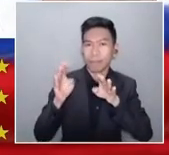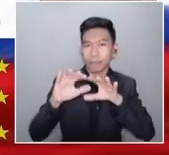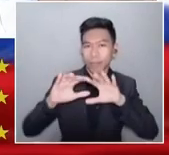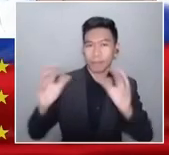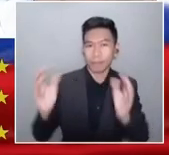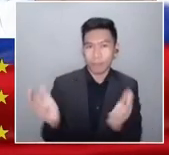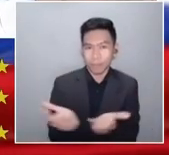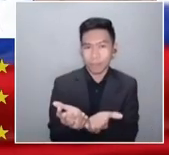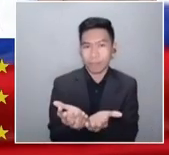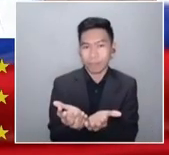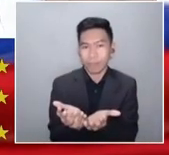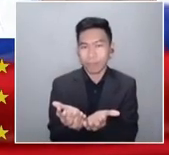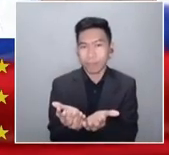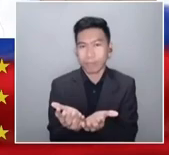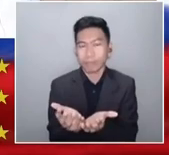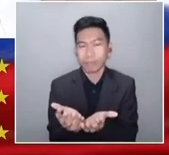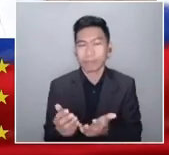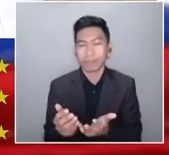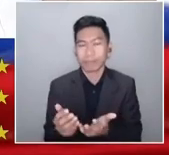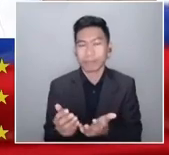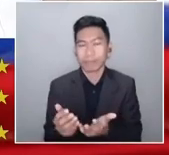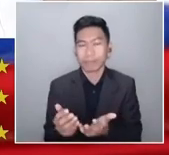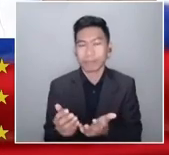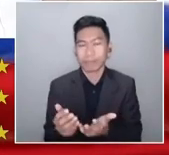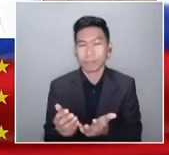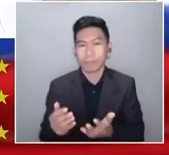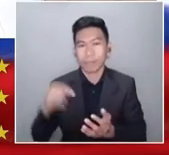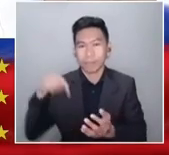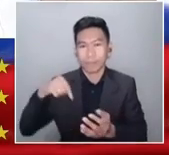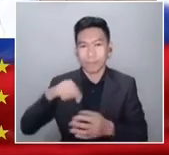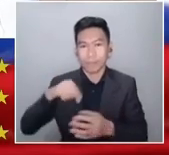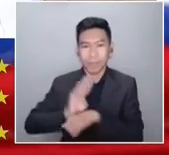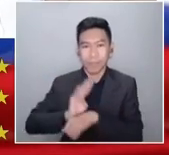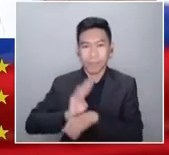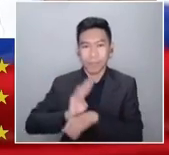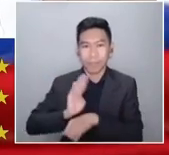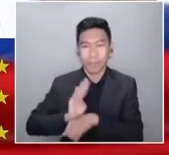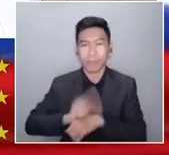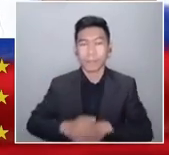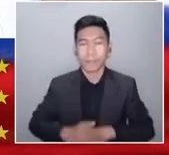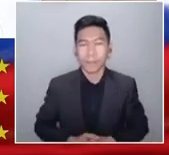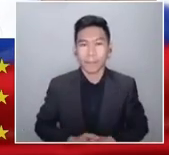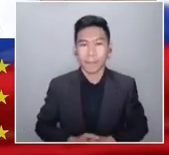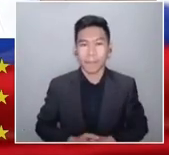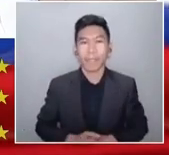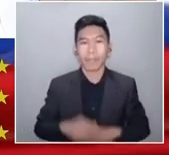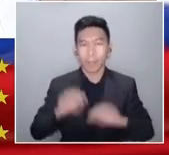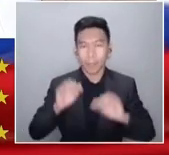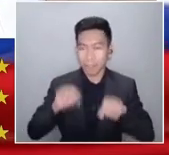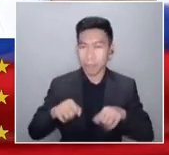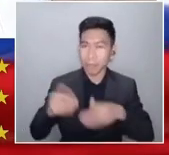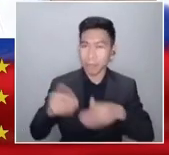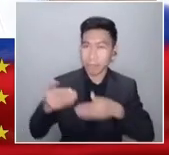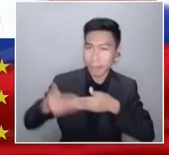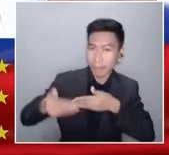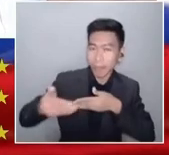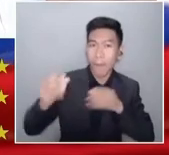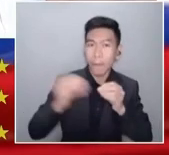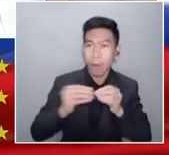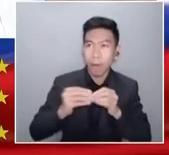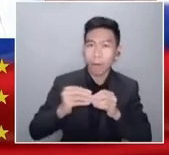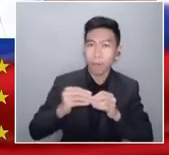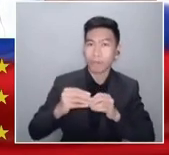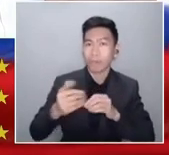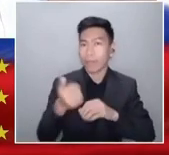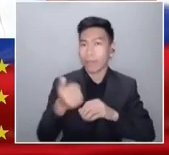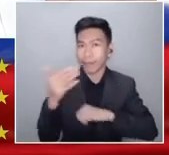the business scenario. With that, makaka-attract po tayo ng mas maraming investors, mas tayo